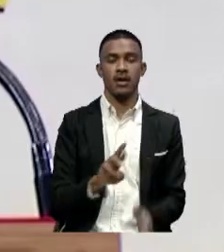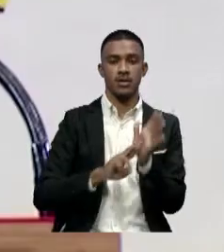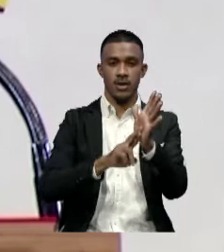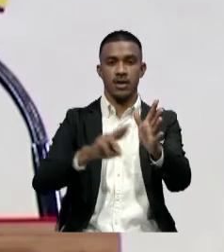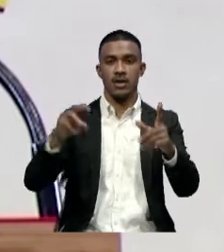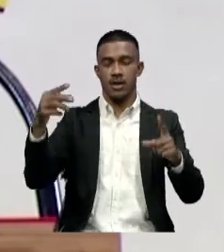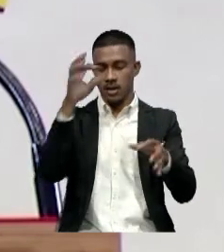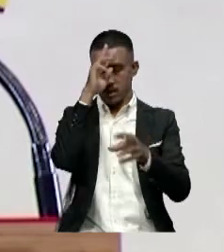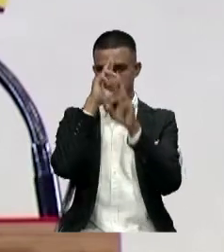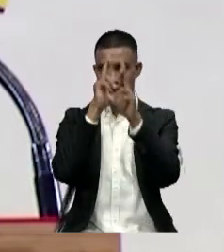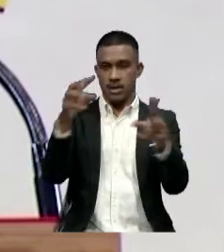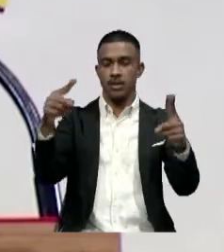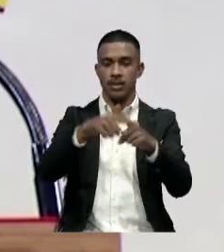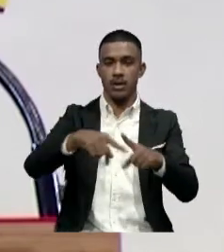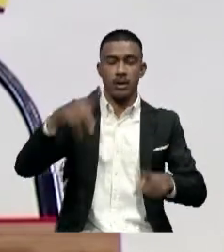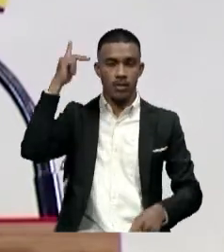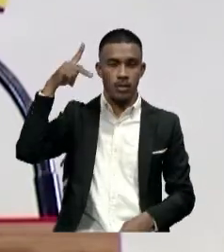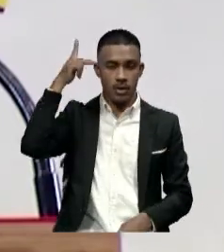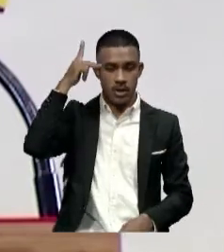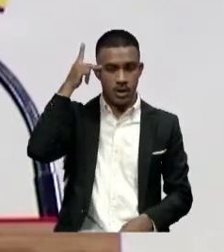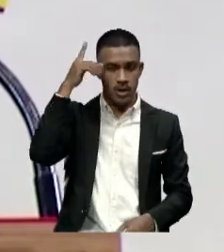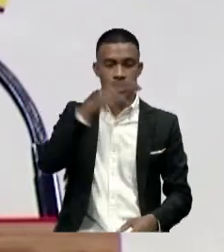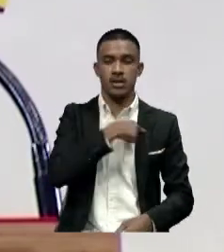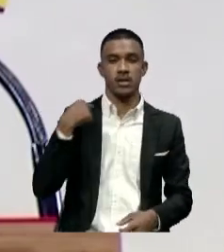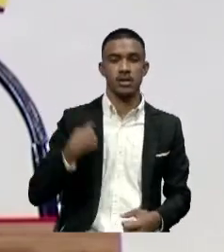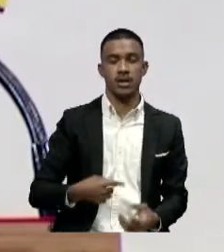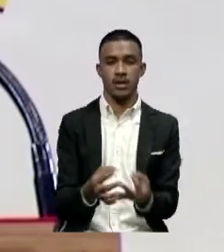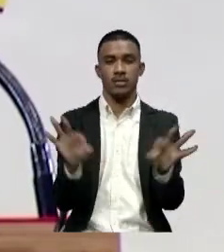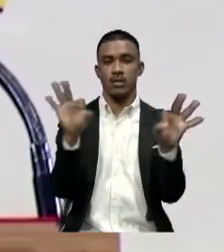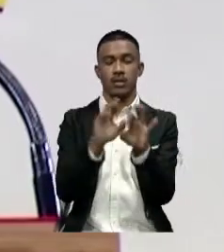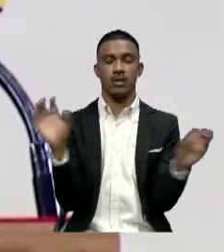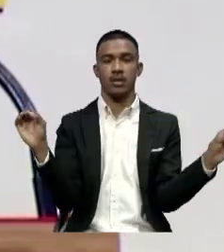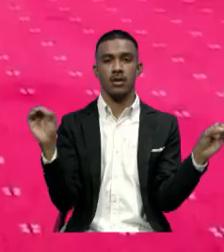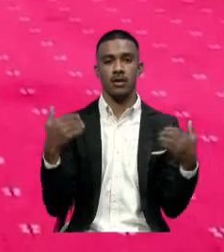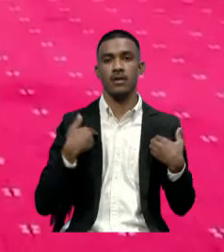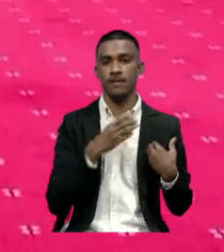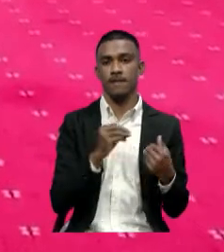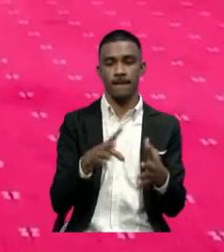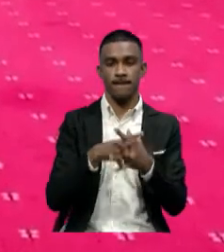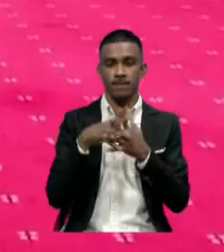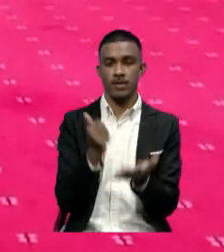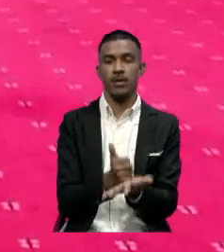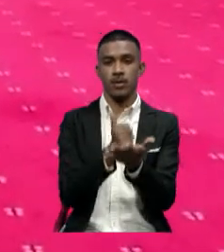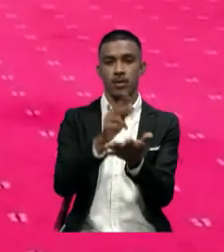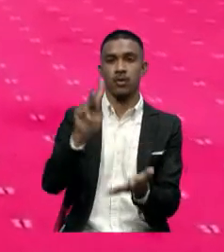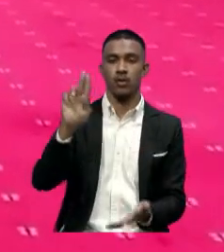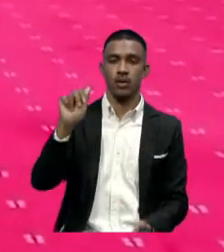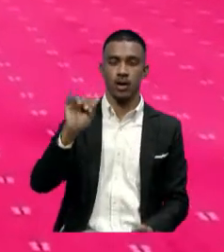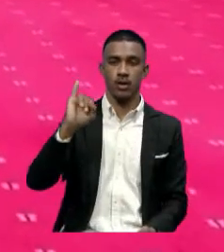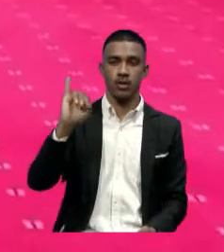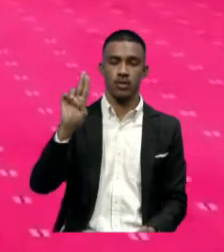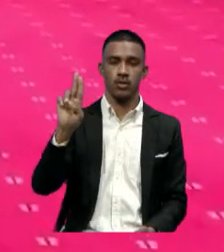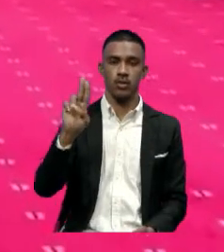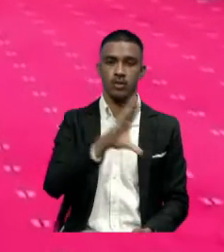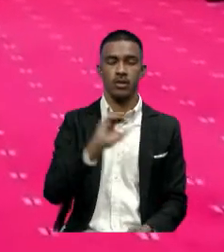minha solidariedade ha mutu com Taiwan ne importante liu do que nunca. Estados Unidos d'Amèrica apoia qual ni estatuto no la coi